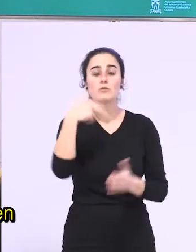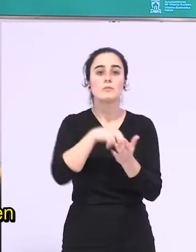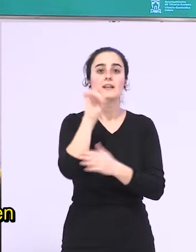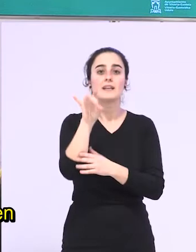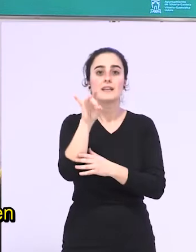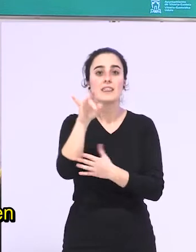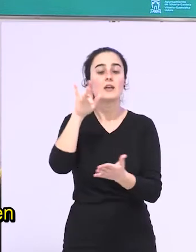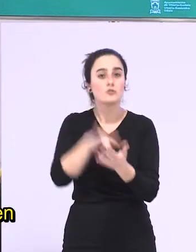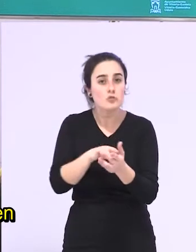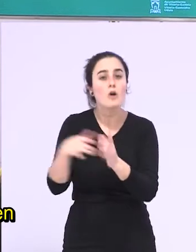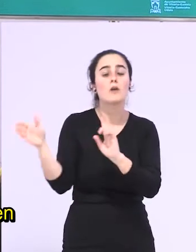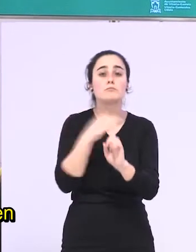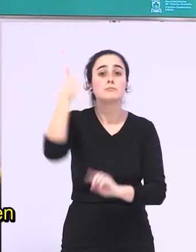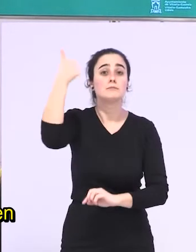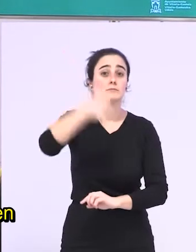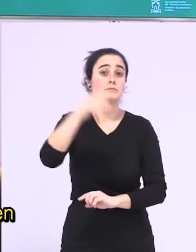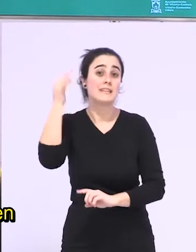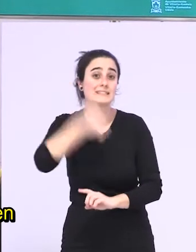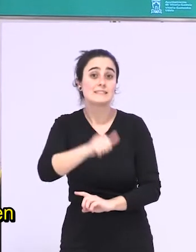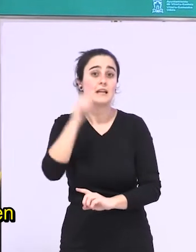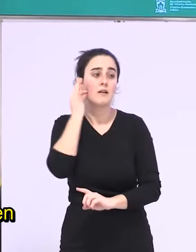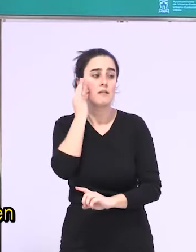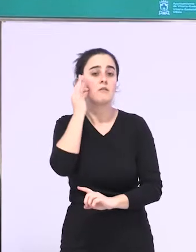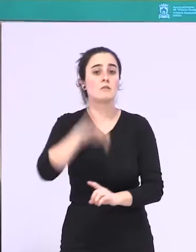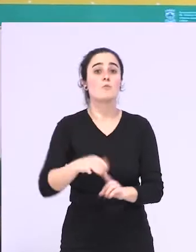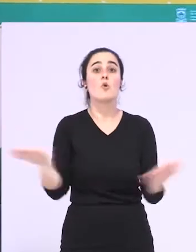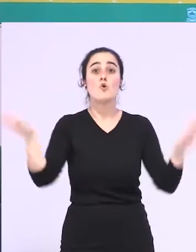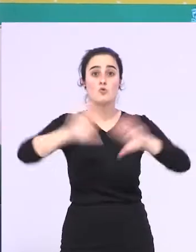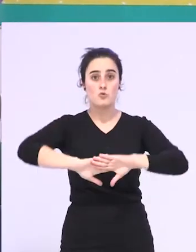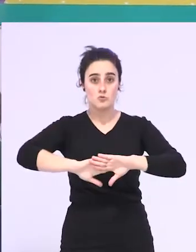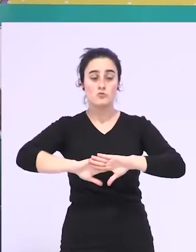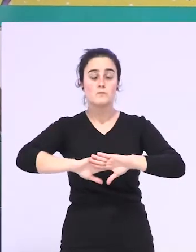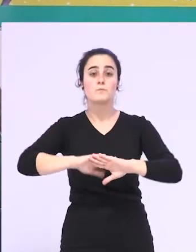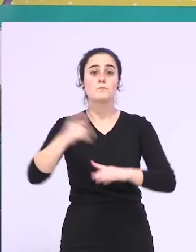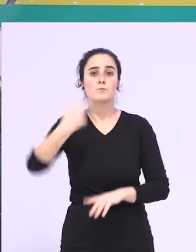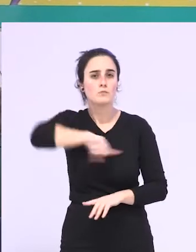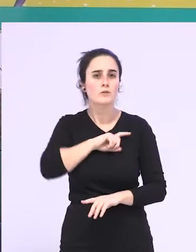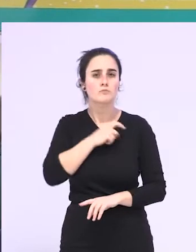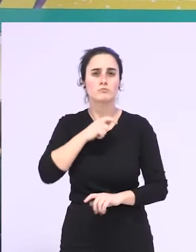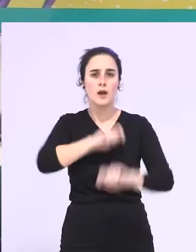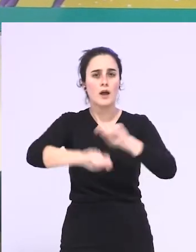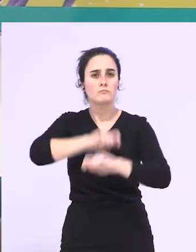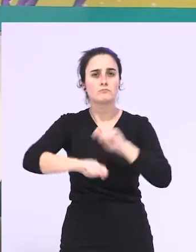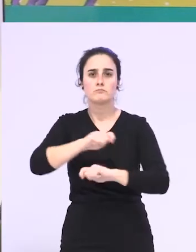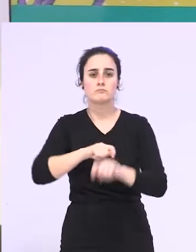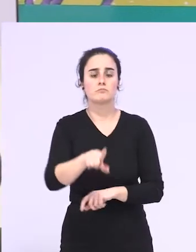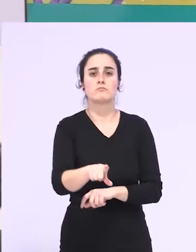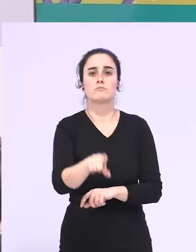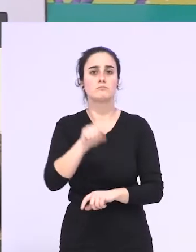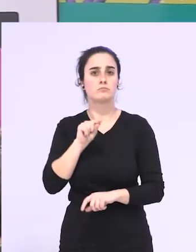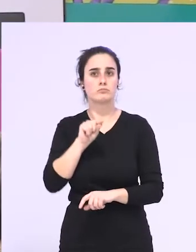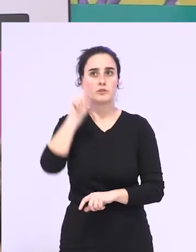2015an eraso sexista bat gertatu zen aurreko gauan, eta gure elkarteak erabaki zuen